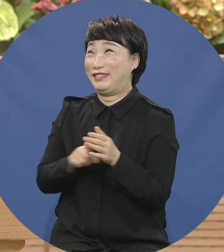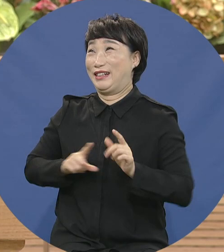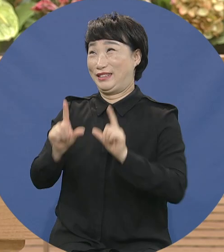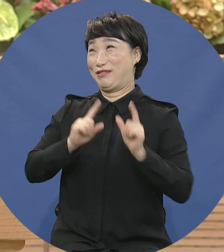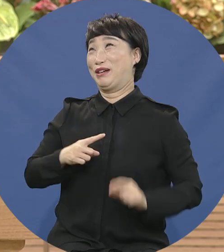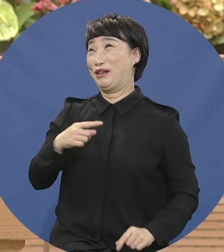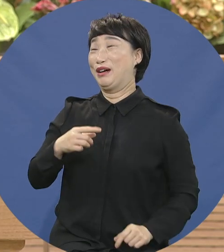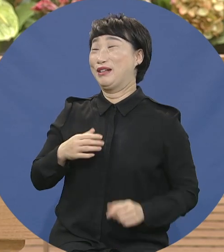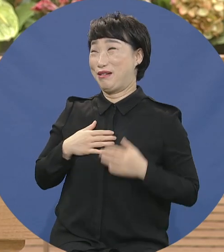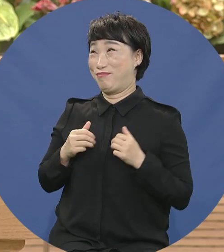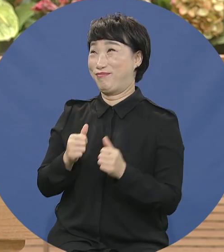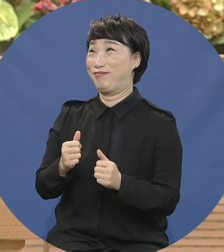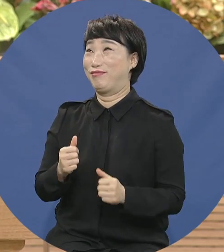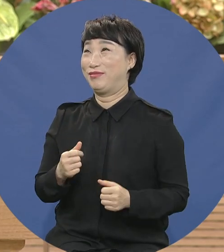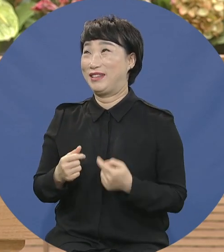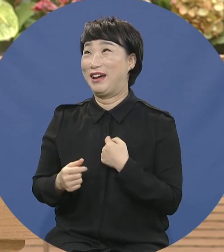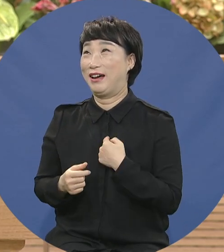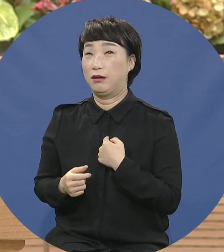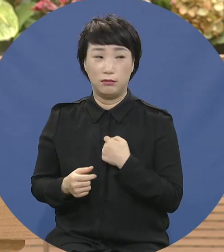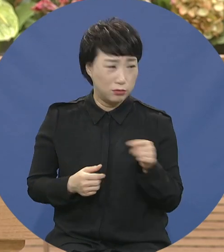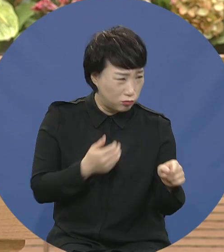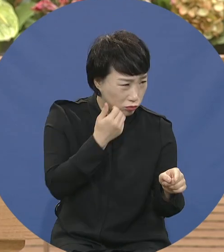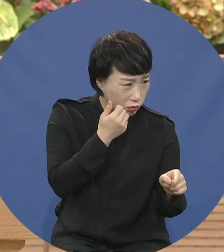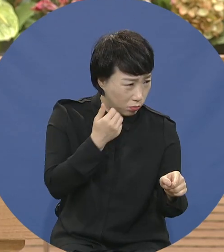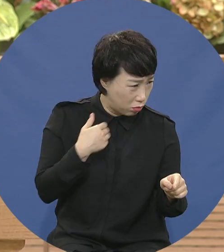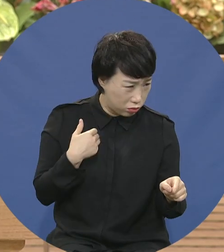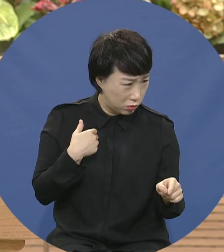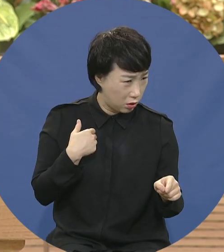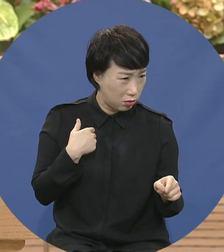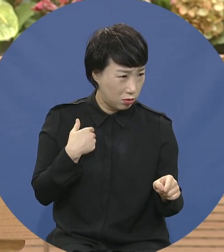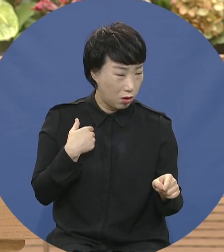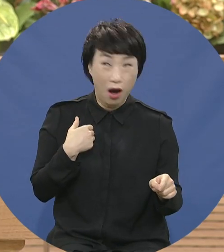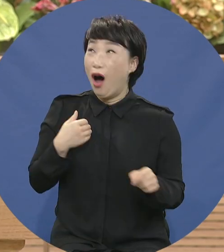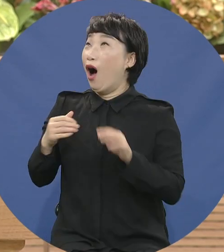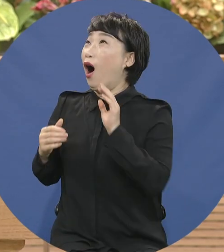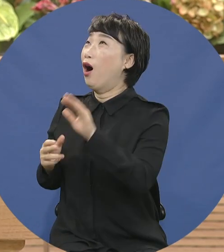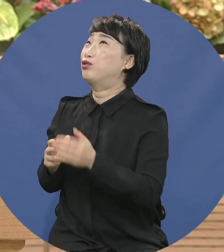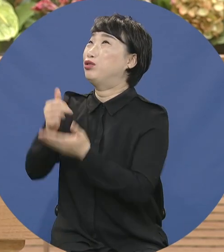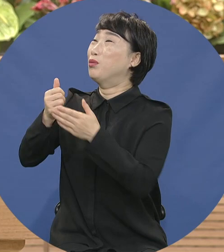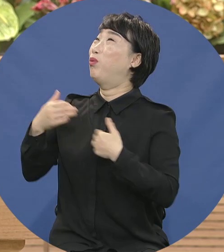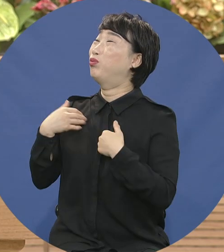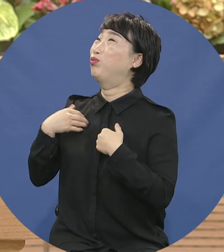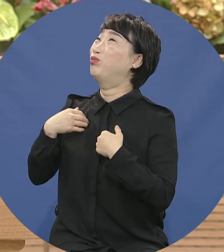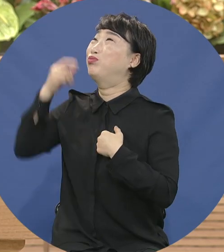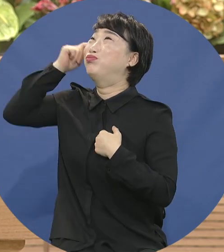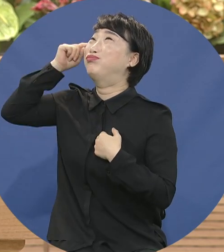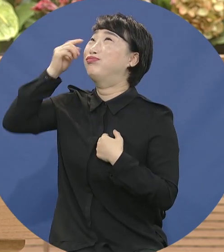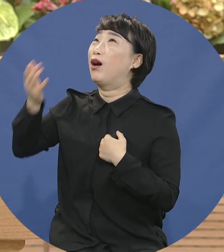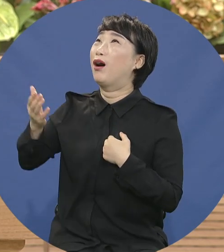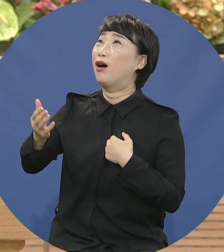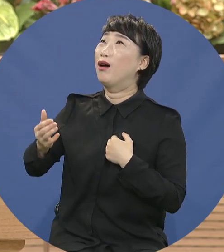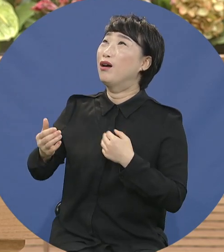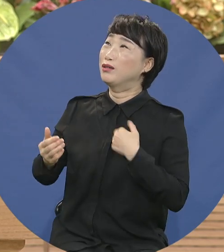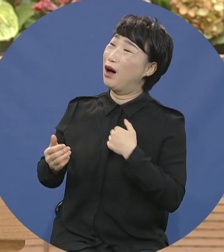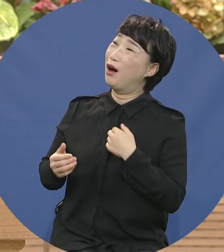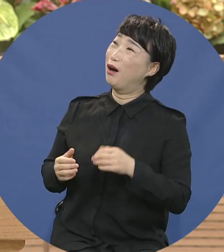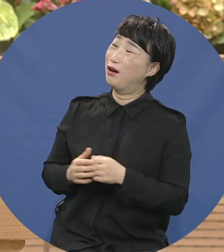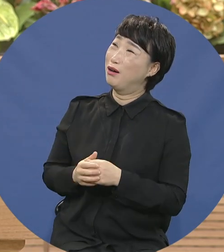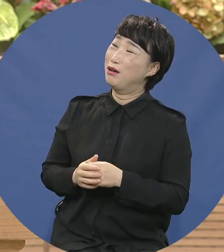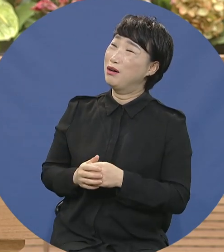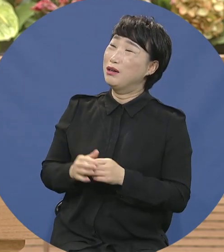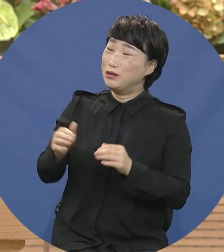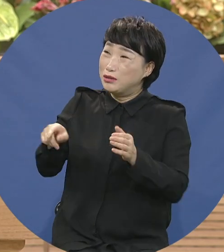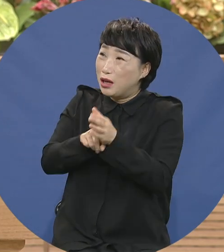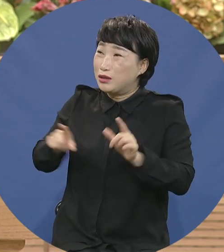신앙생활 했는데요, 난 널 모른다. 왜 저를 모르십니까? 제가 그래도 몇십